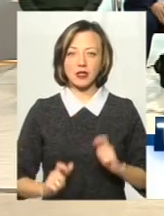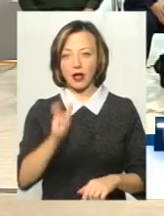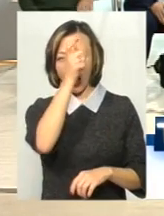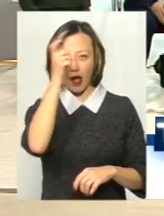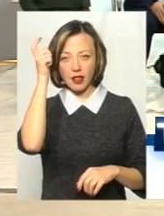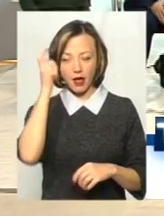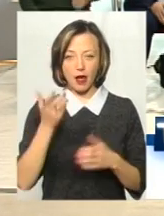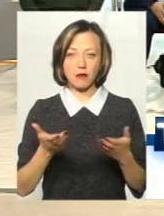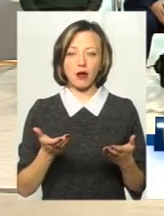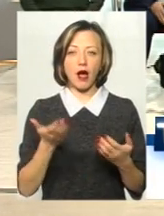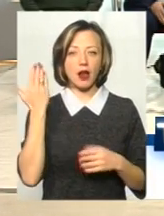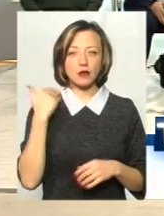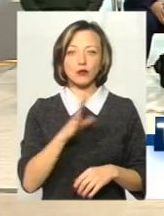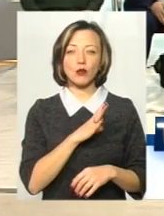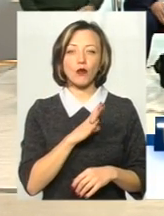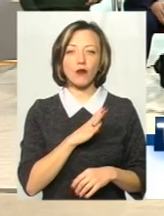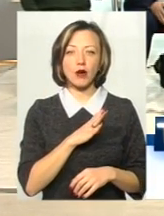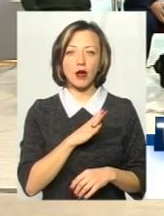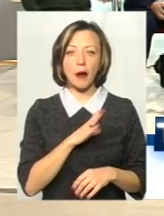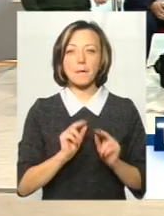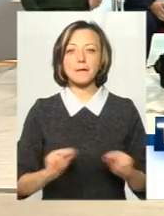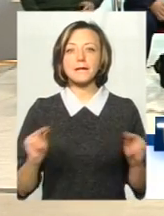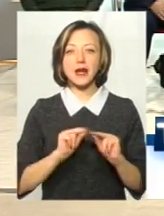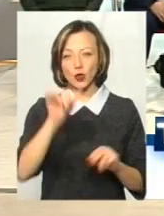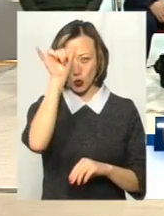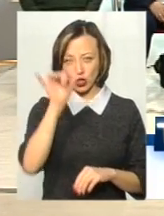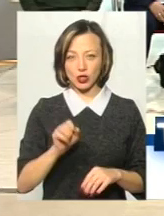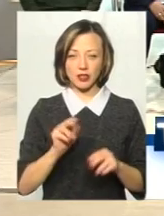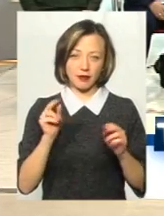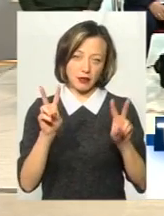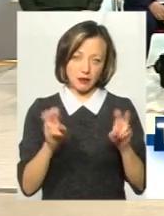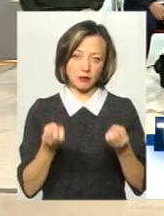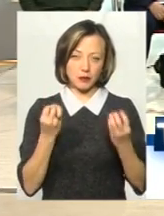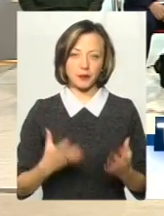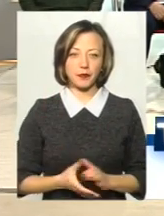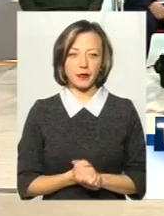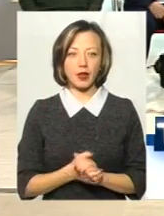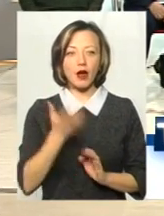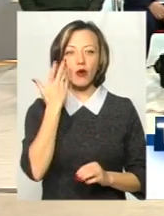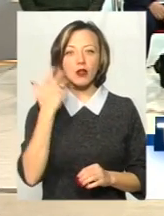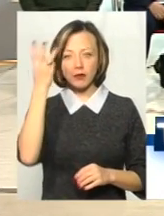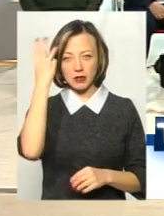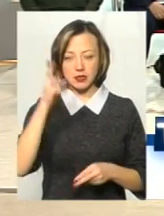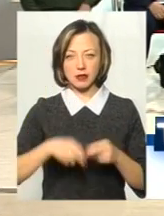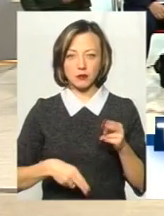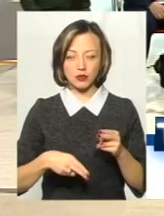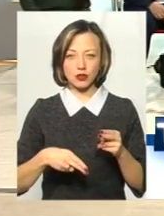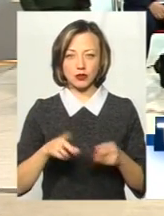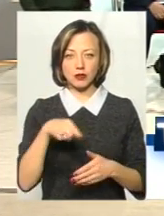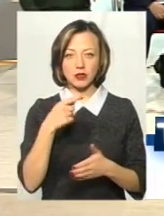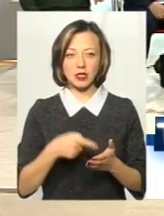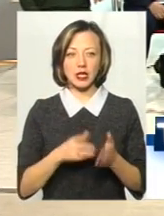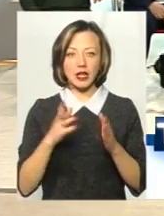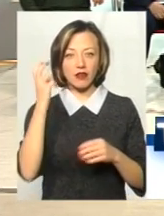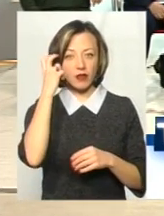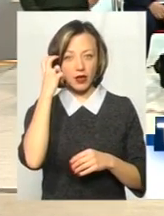академії, а тоді був педучилище, називалося так просто, легко. Але коли в Хмельницькому закінчилось? В Хмельницькому закінчилось, тільки